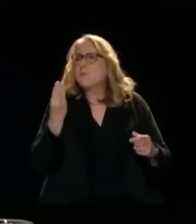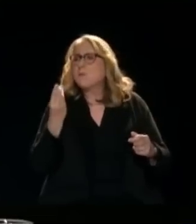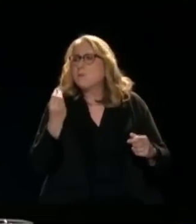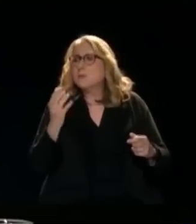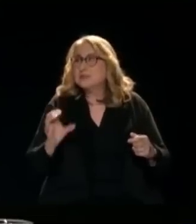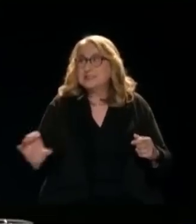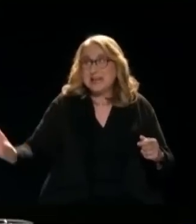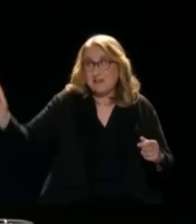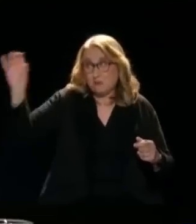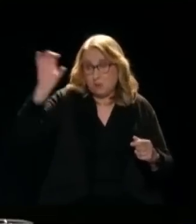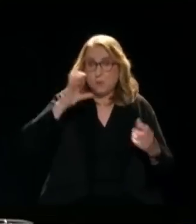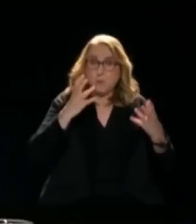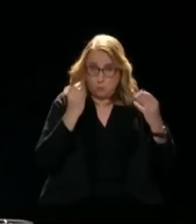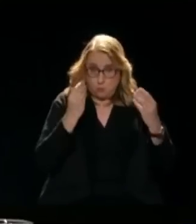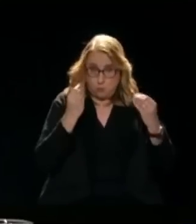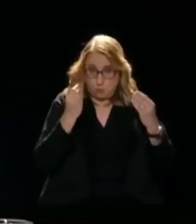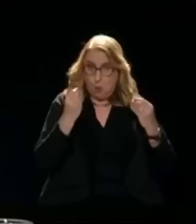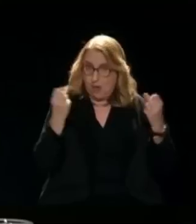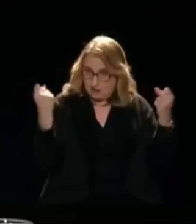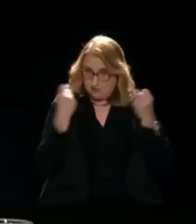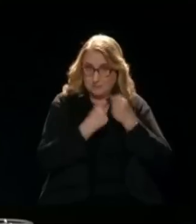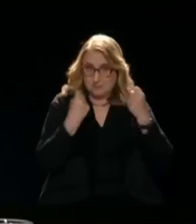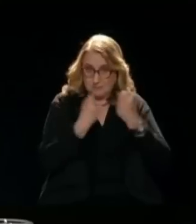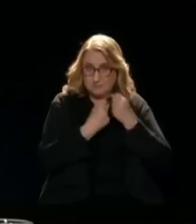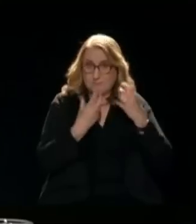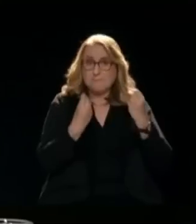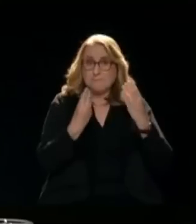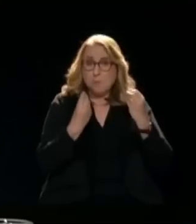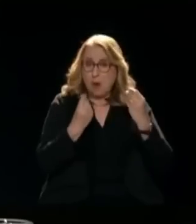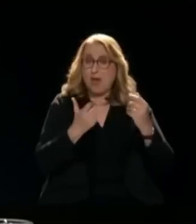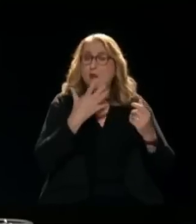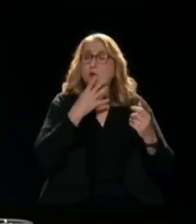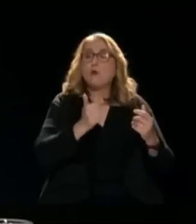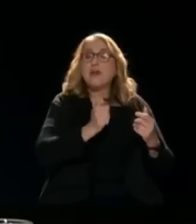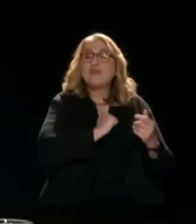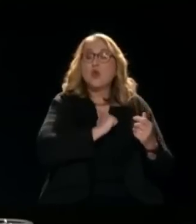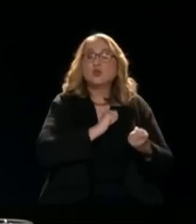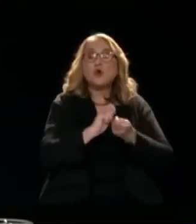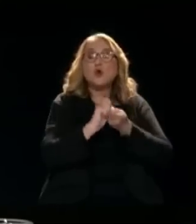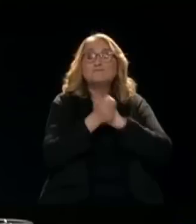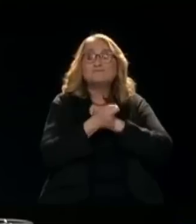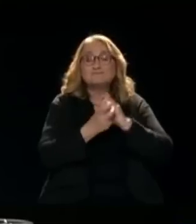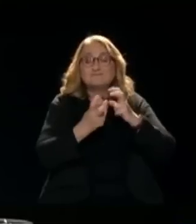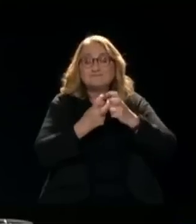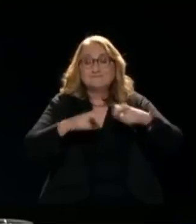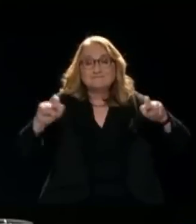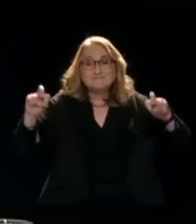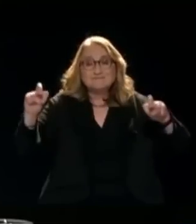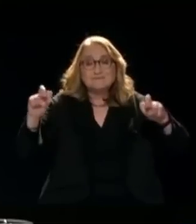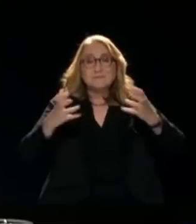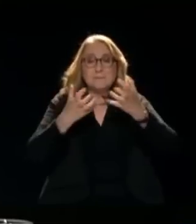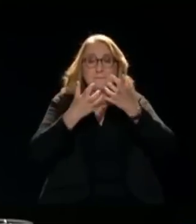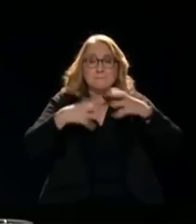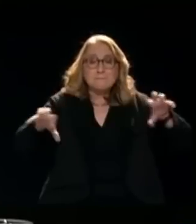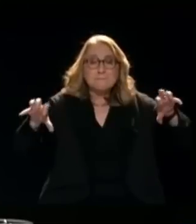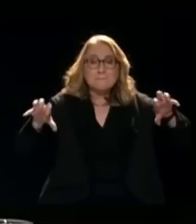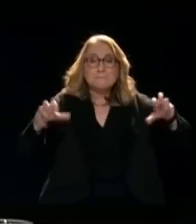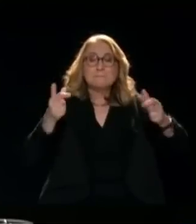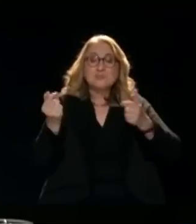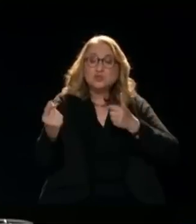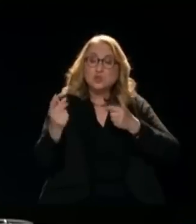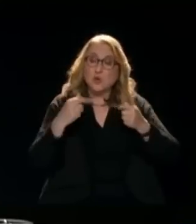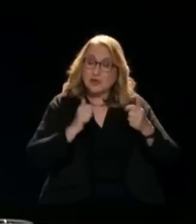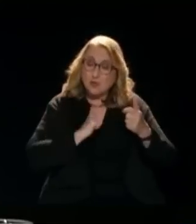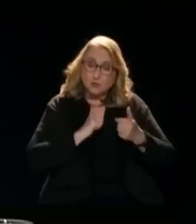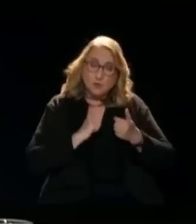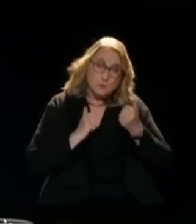στην Ευρώπη τα τελευταία χρόνια, λόγω αυτών των ιδιωτικοποίησεων. Το σπάσιμο του ενιαίου κρατικού φορέα διαχείρισης